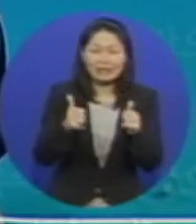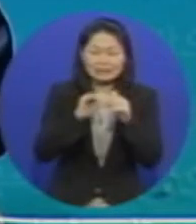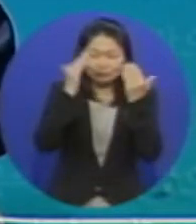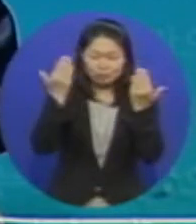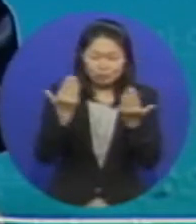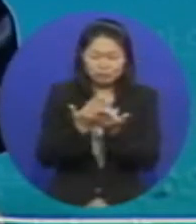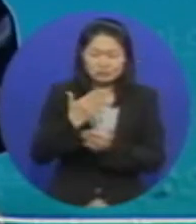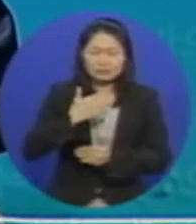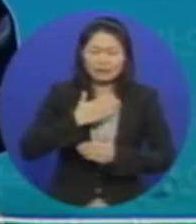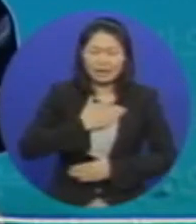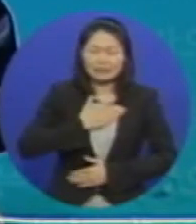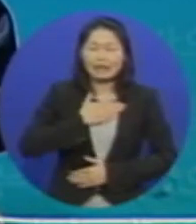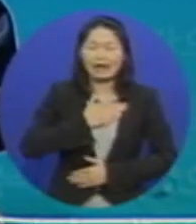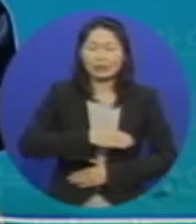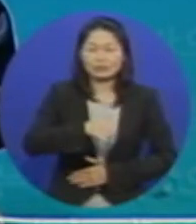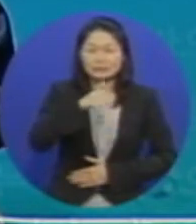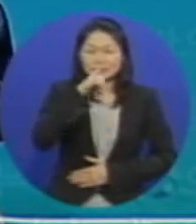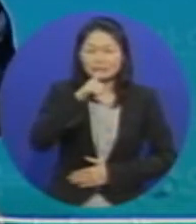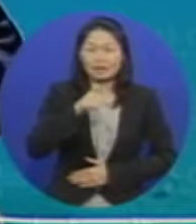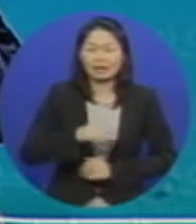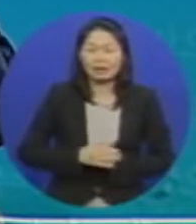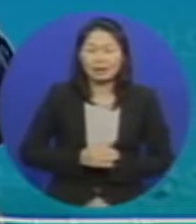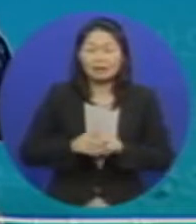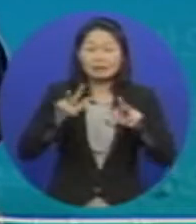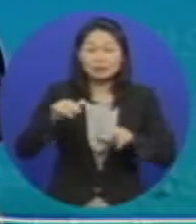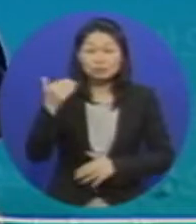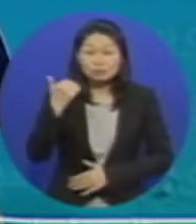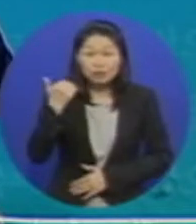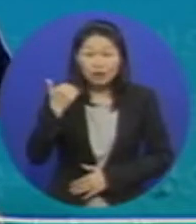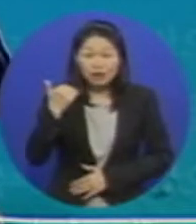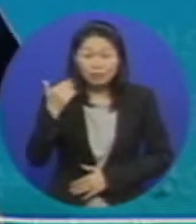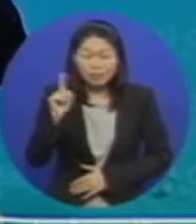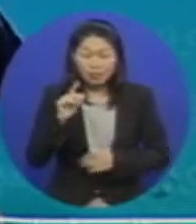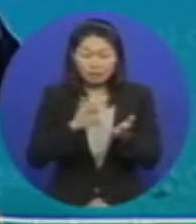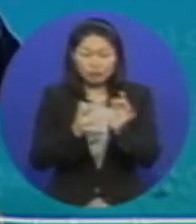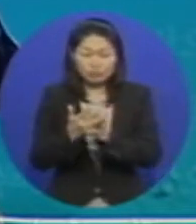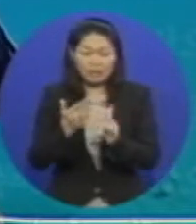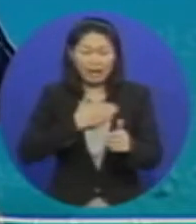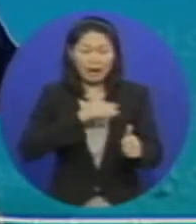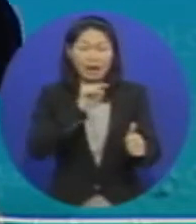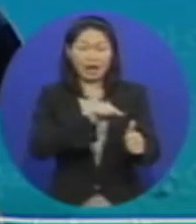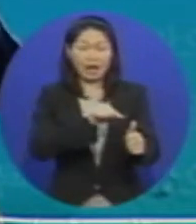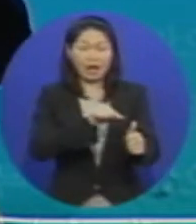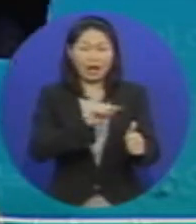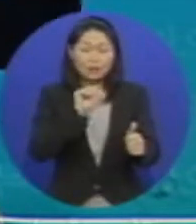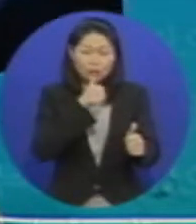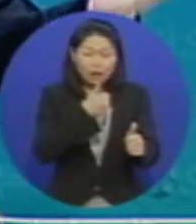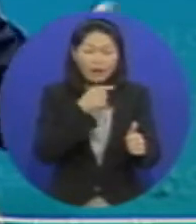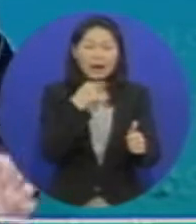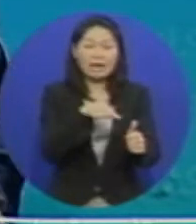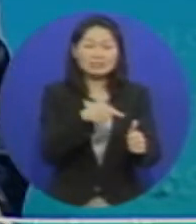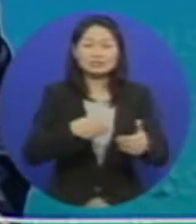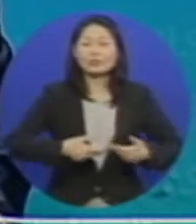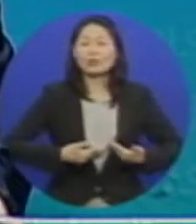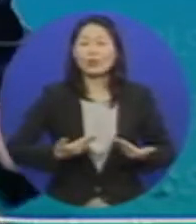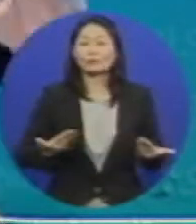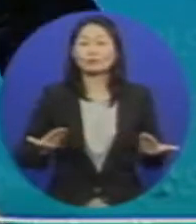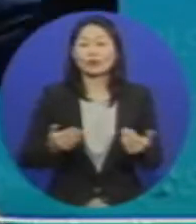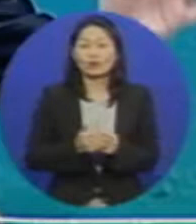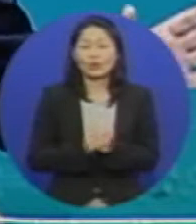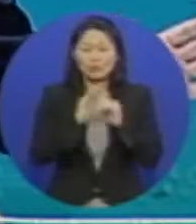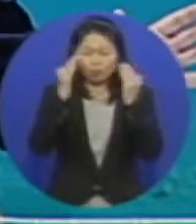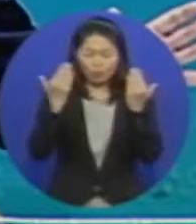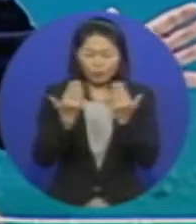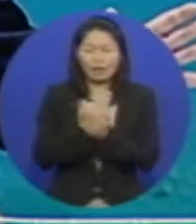앎이니라 이제는 누가 예수님을 알라고 뭐 소개하고 가르칠 필요가 없어요 다